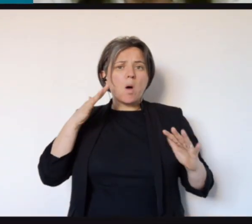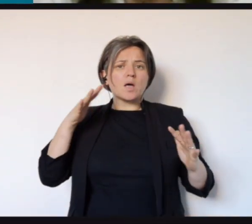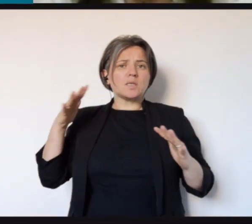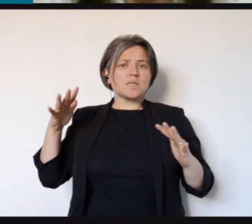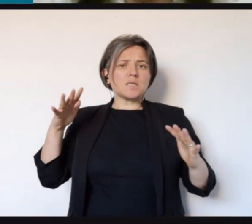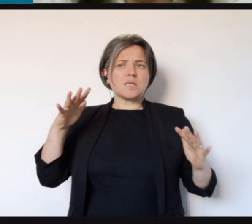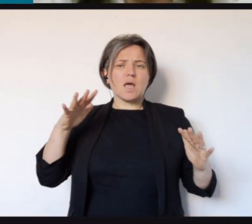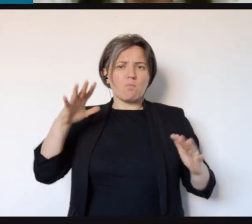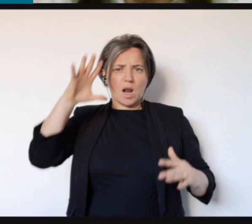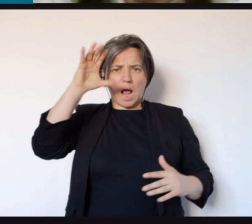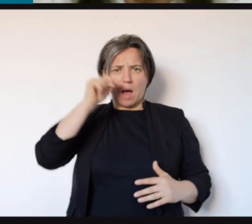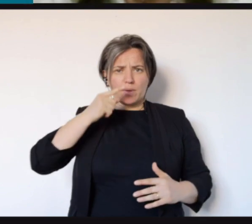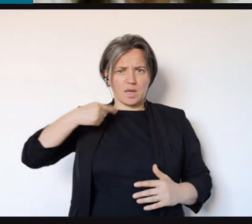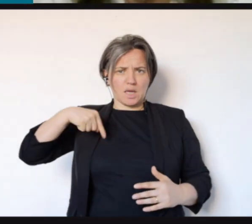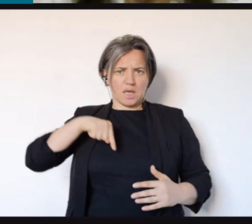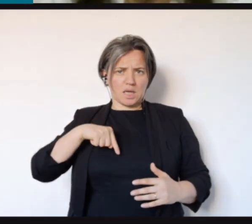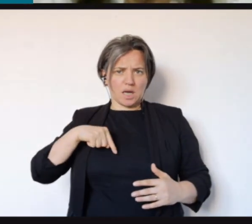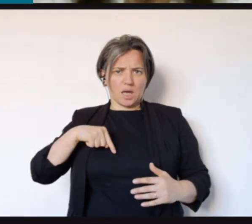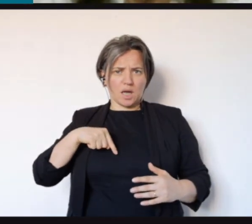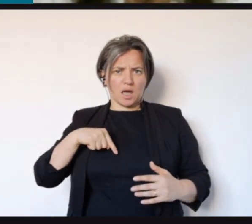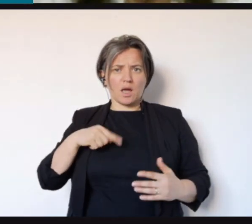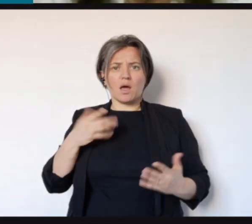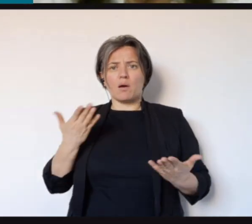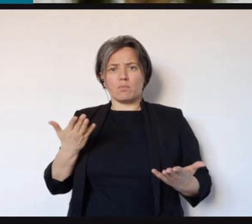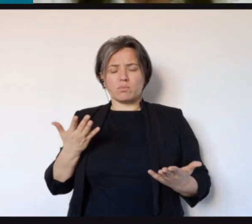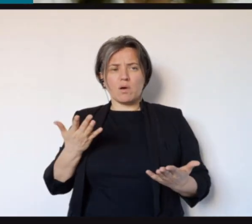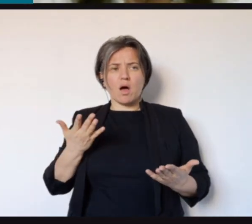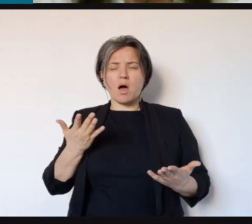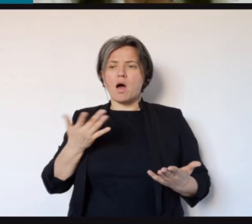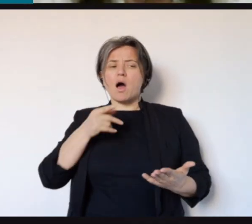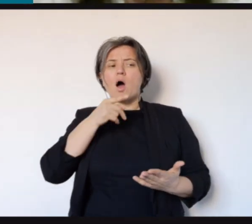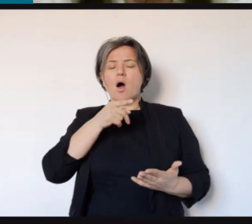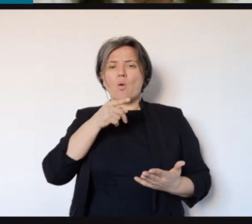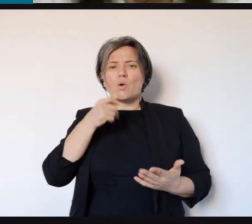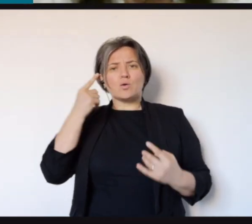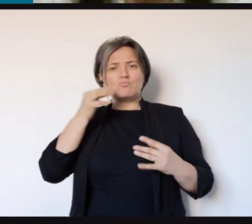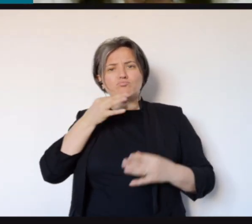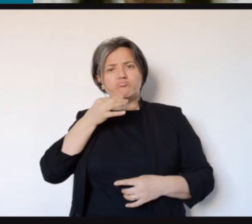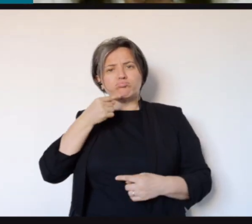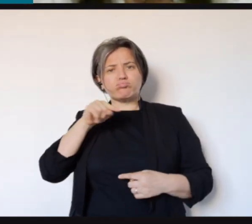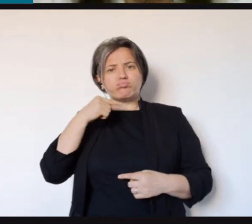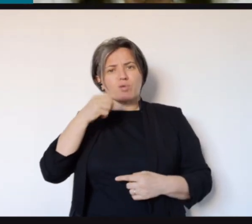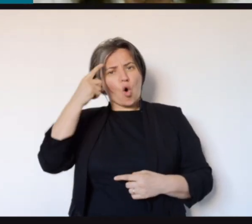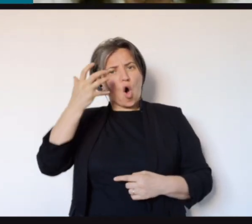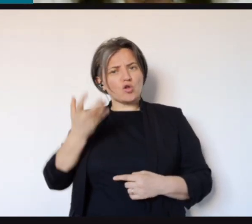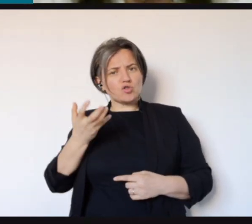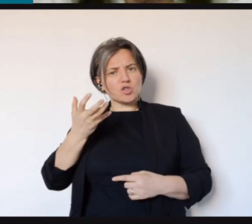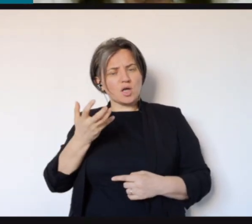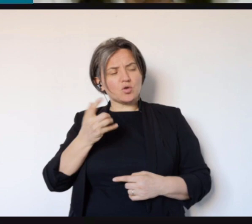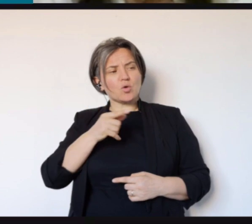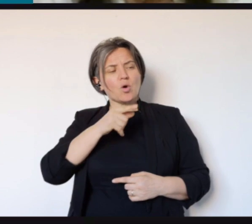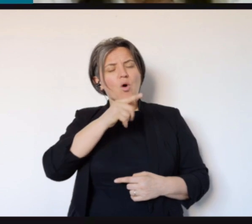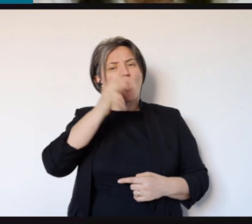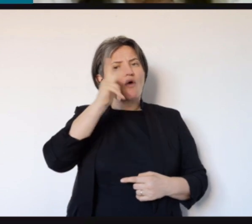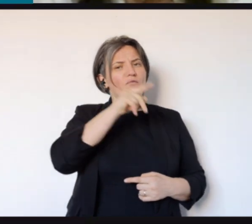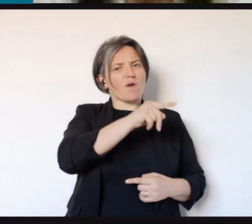di percepire nel dibattito, un po' la Francia e la Germania l'hanno capita.